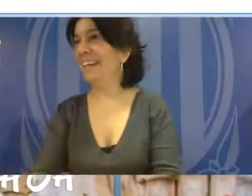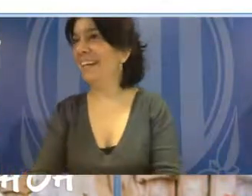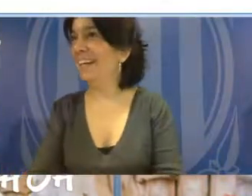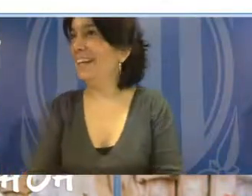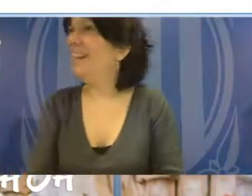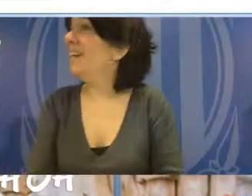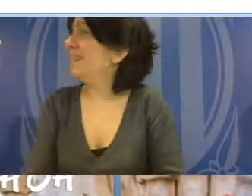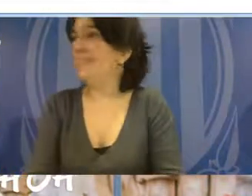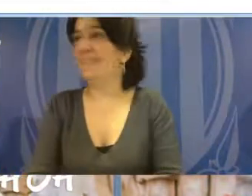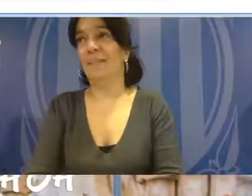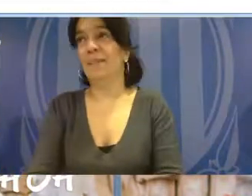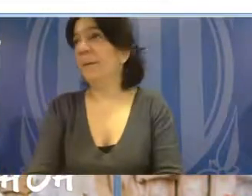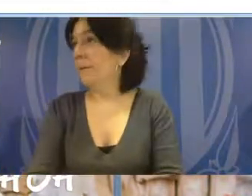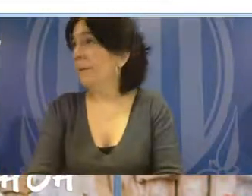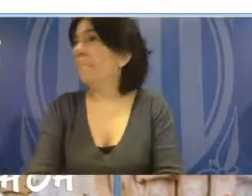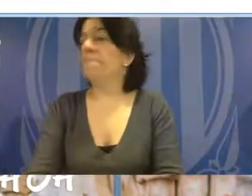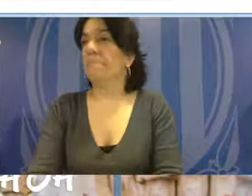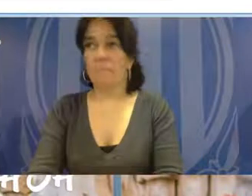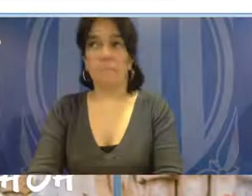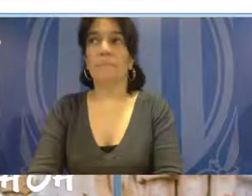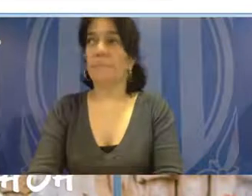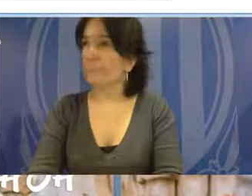Aquesta, és així.